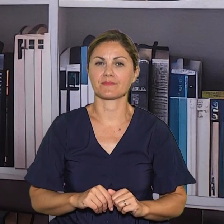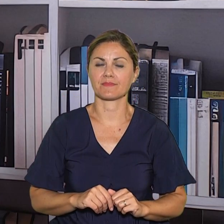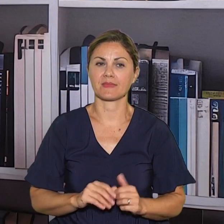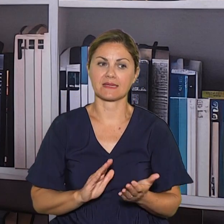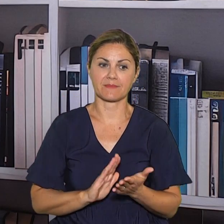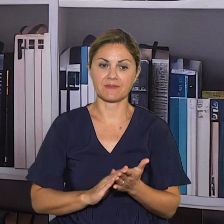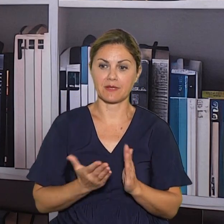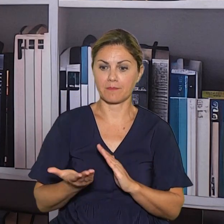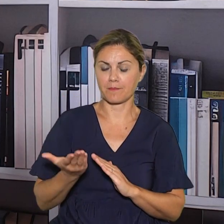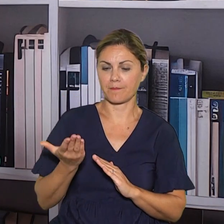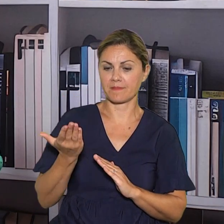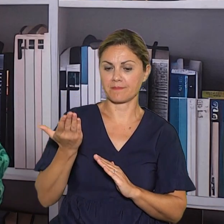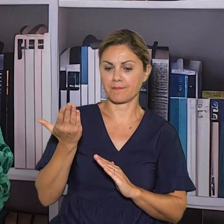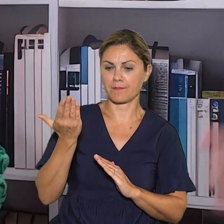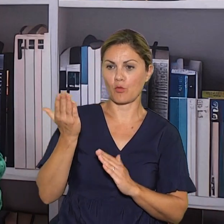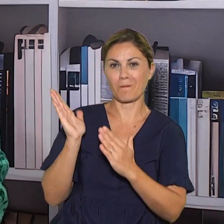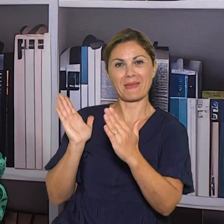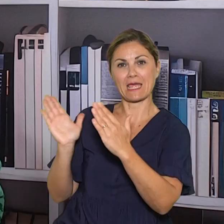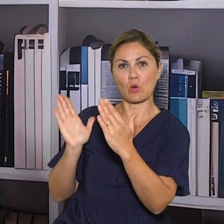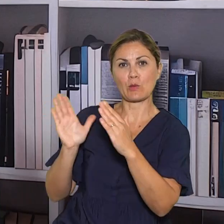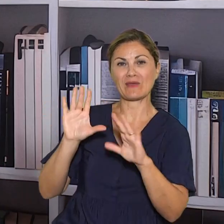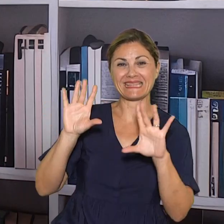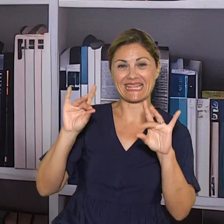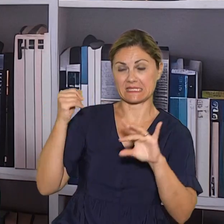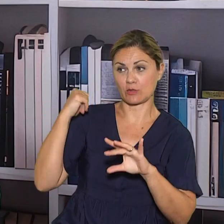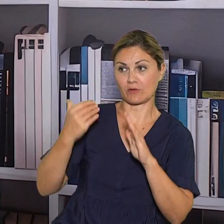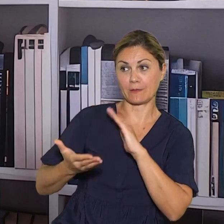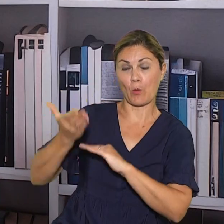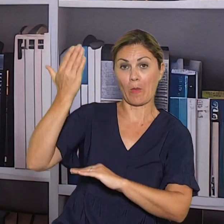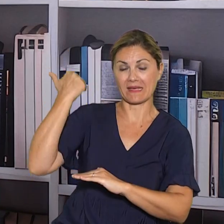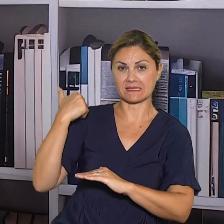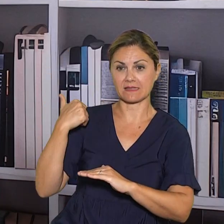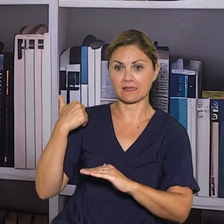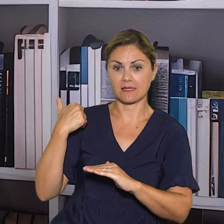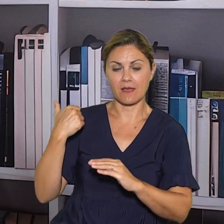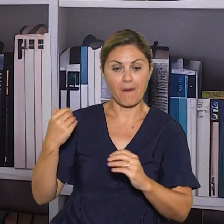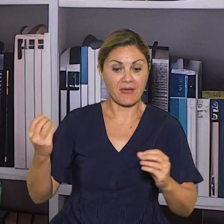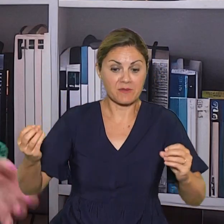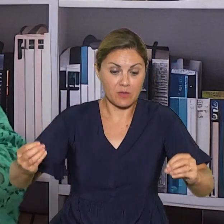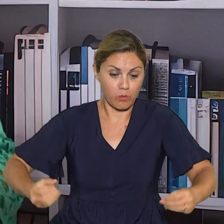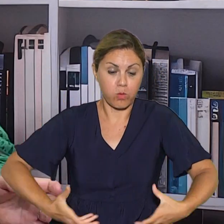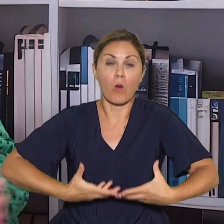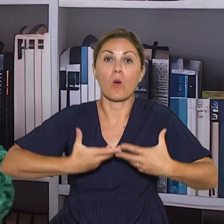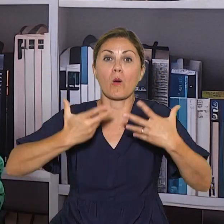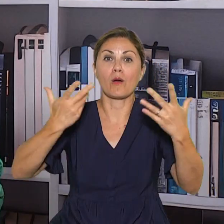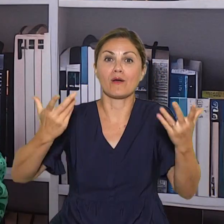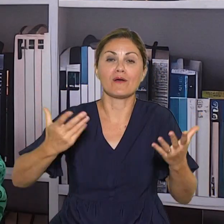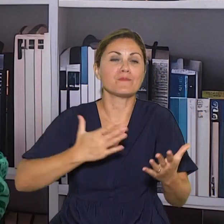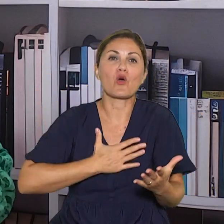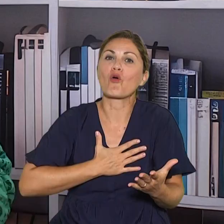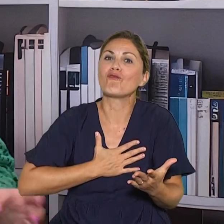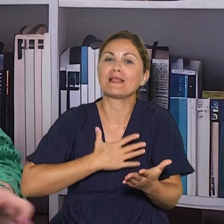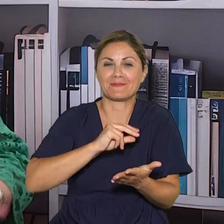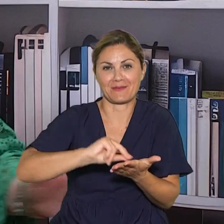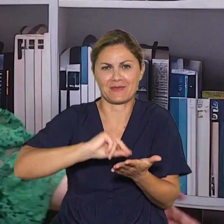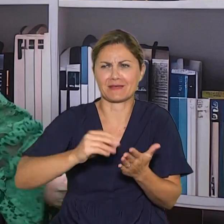Sada zadnjih jedno deseta godina najviše. Najviše zadnjih deseta godina. Jesam i prije, ali zbog užurbanosti